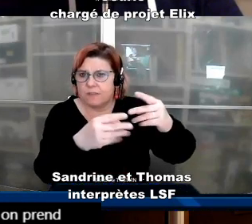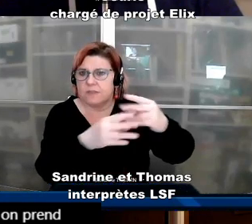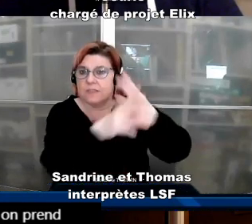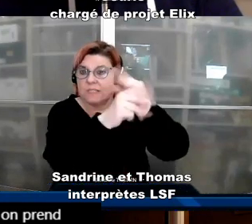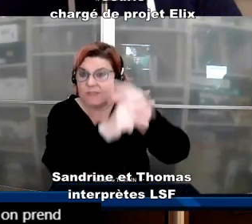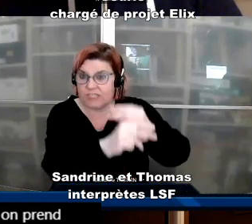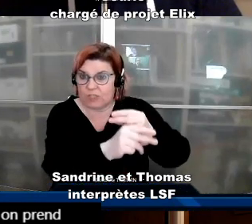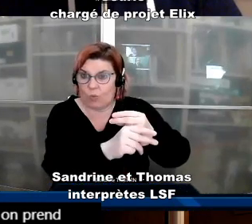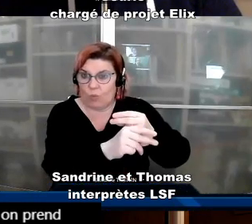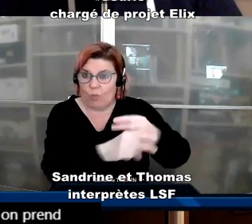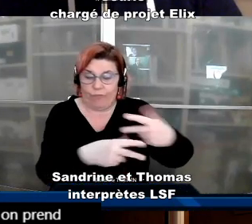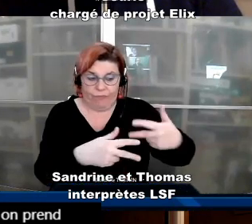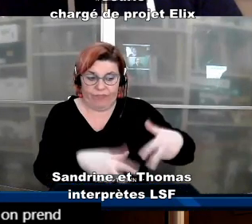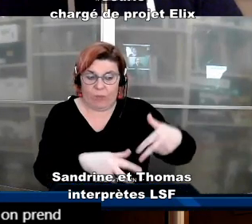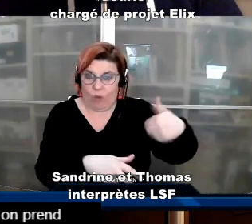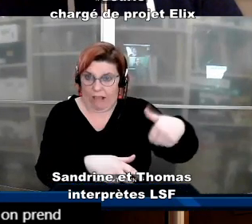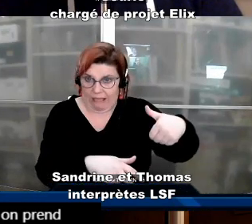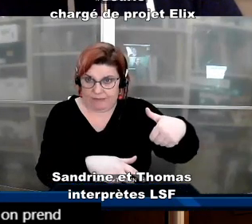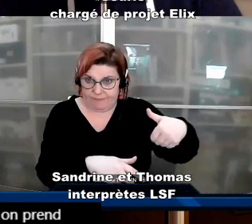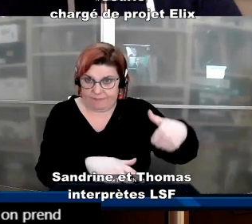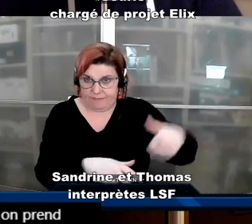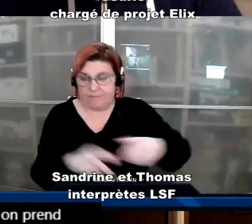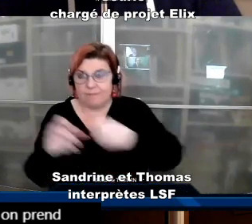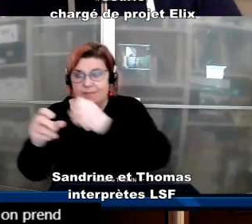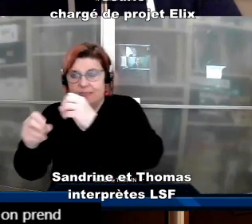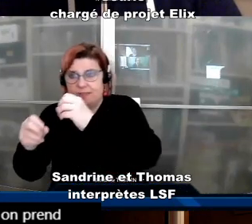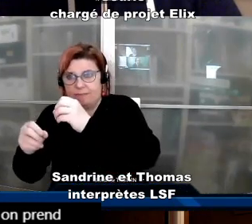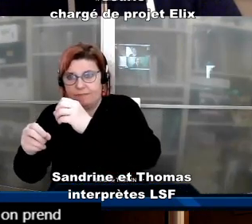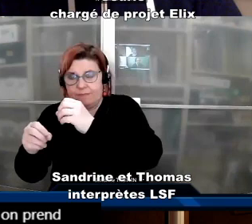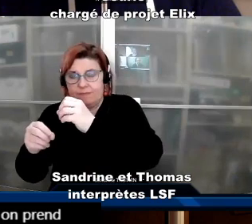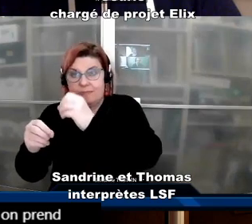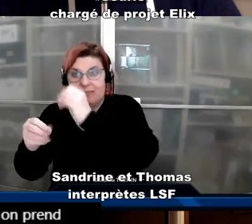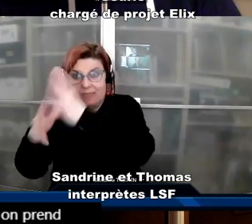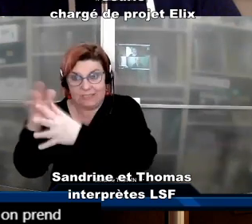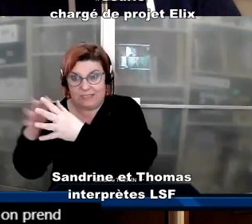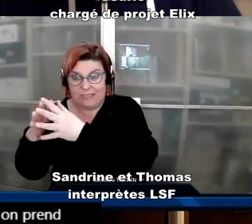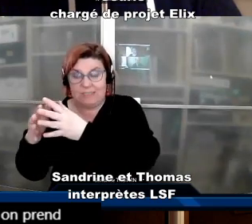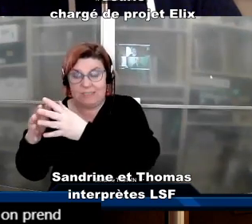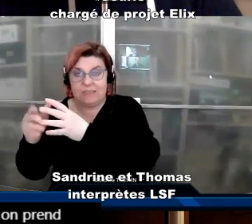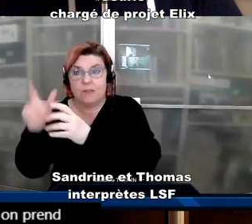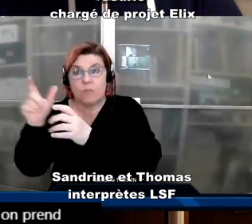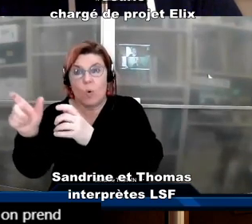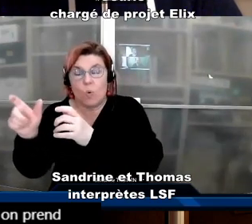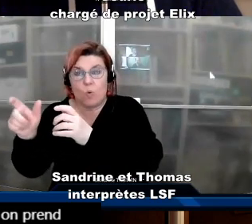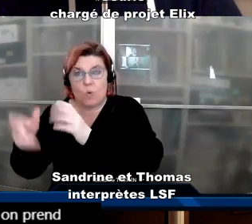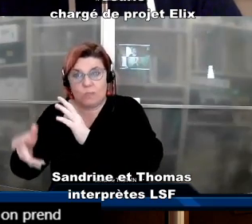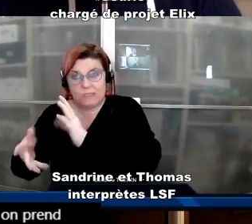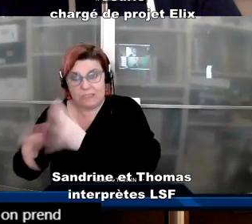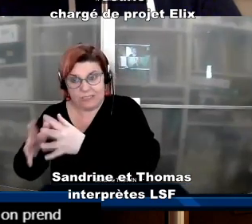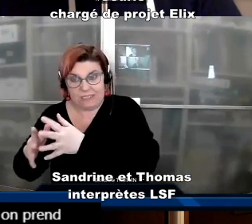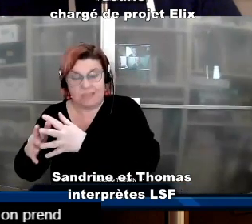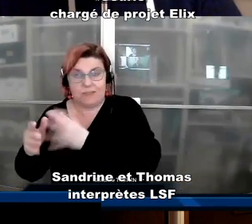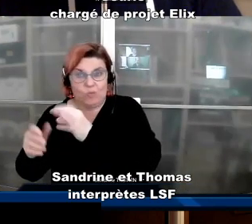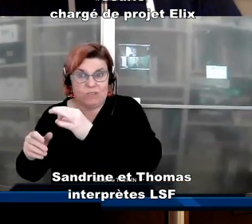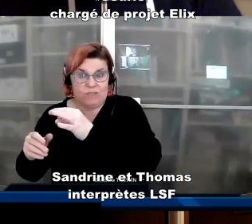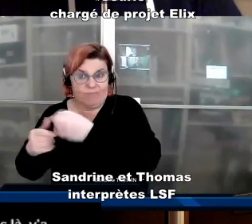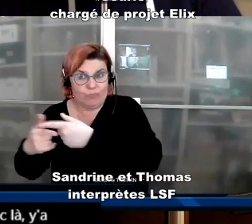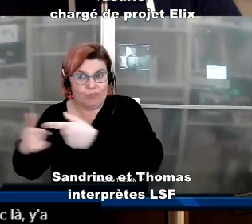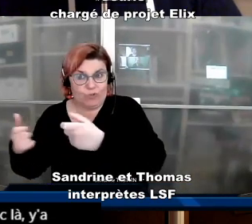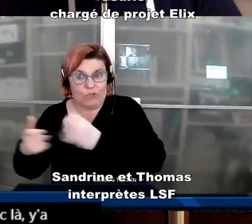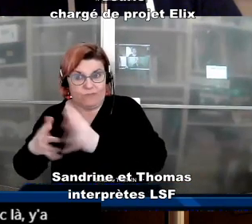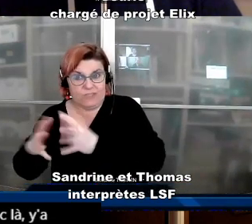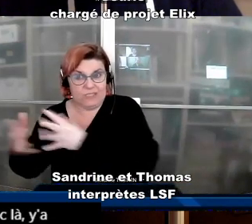avoir plusieurs vidéos, justement, pour tenir compte de ces particularités. Ces particularismes. Et puis, comme le disait bien Cédric, voilà,